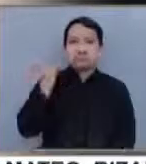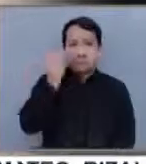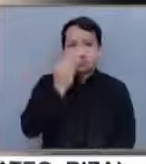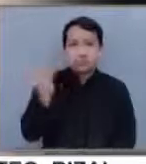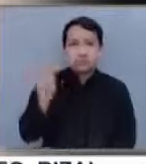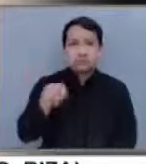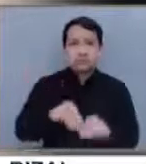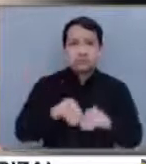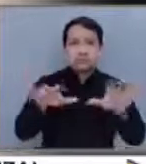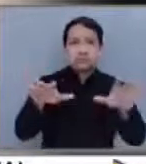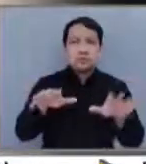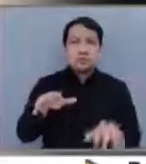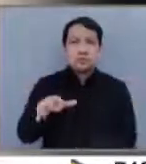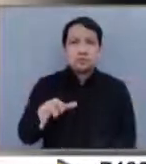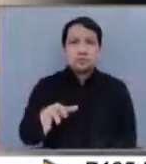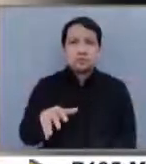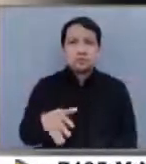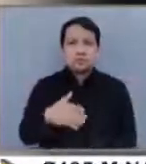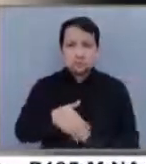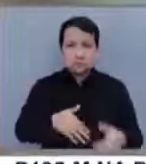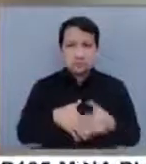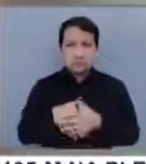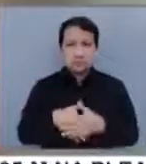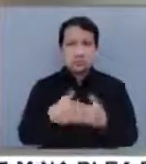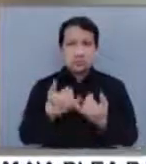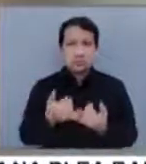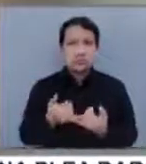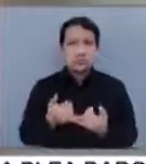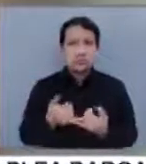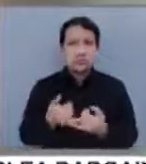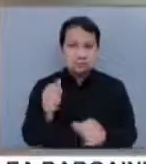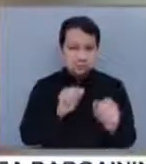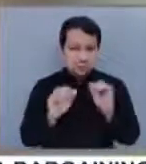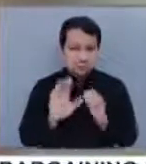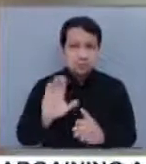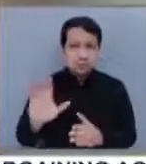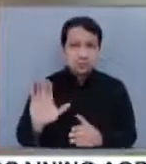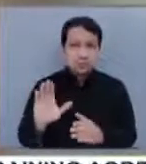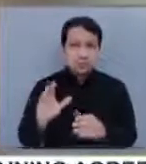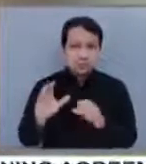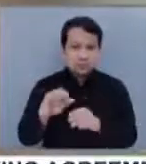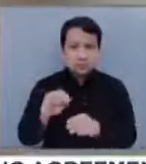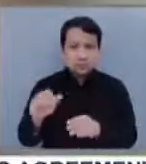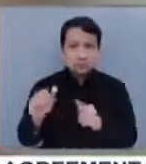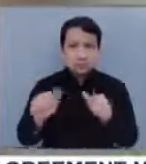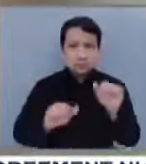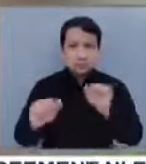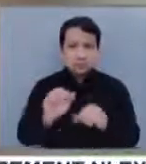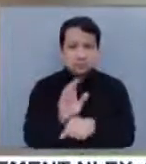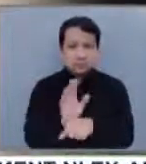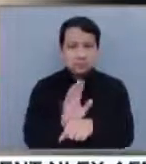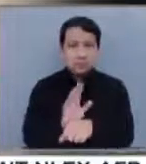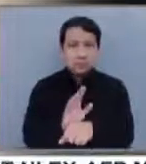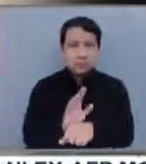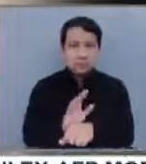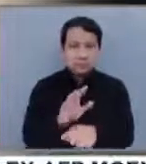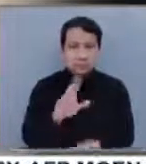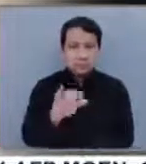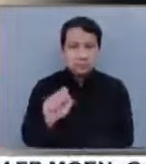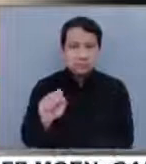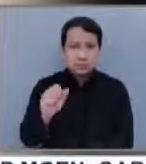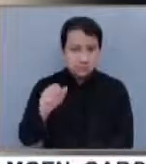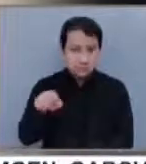nagpapakalat ng balitang magkakaanak na di umano ang aktor sa kanyang co-star sa upcoming film nila na Unravel na si Kylie